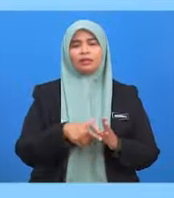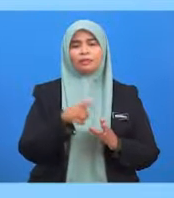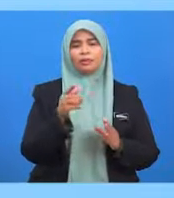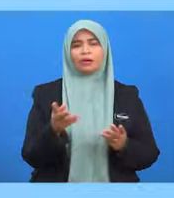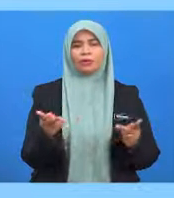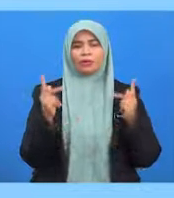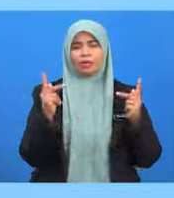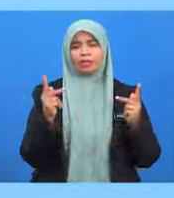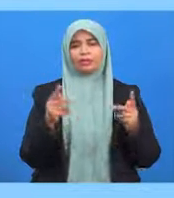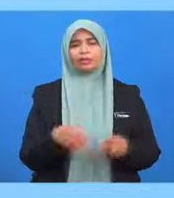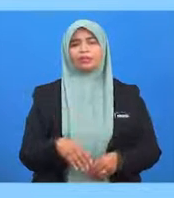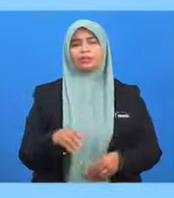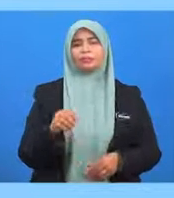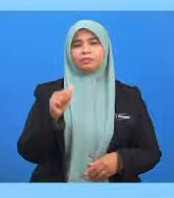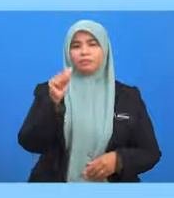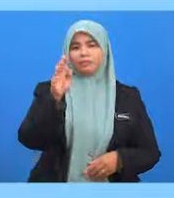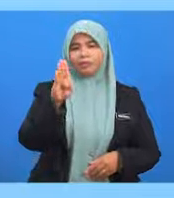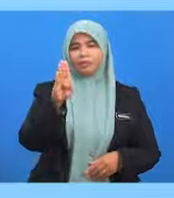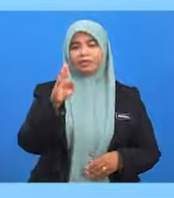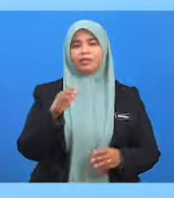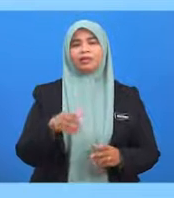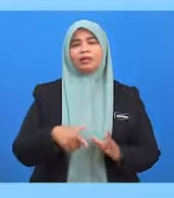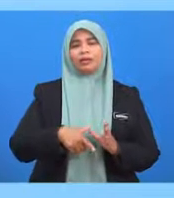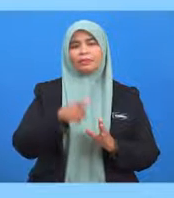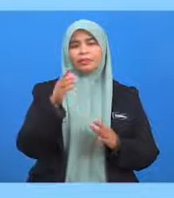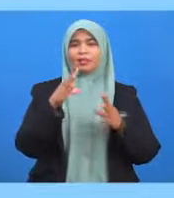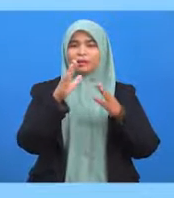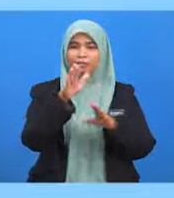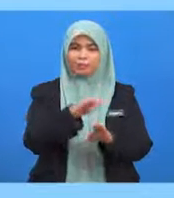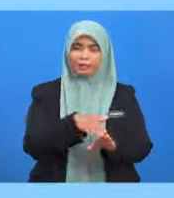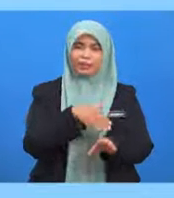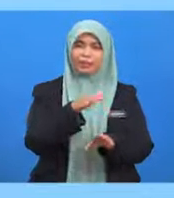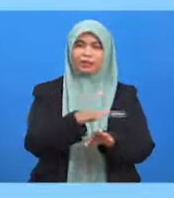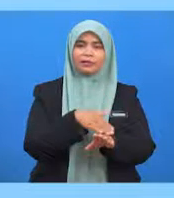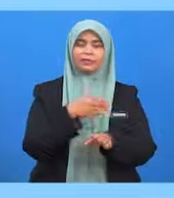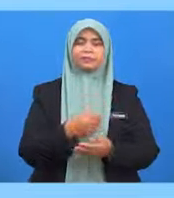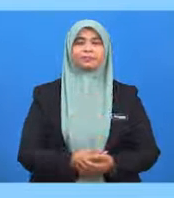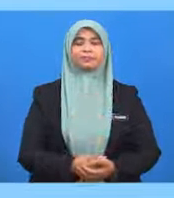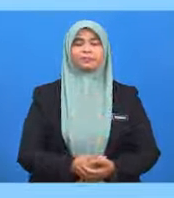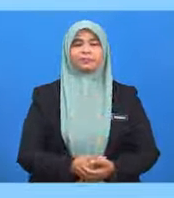kuat, atau B. Semakin perlahan?